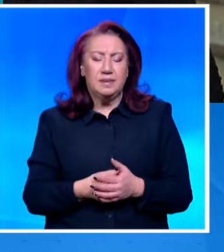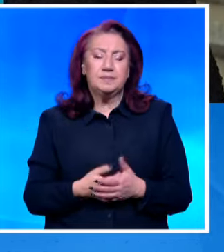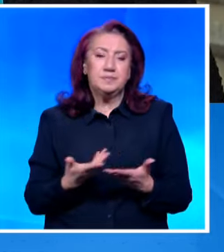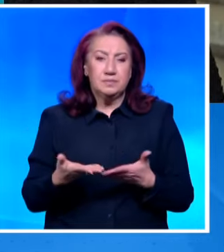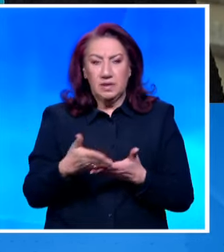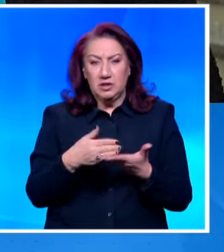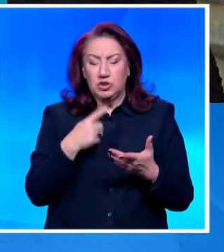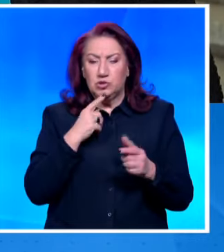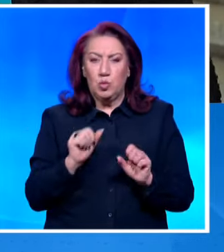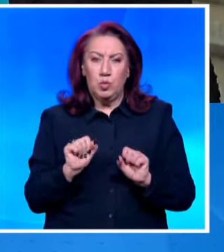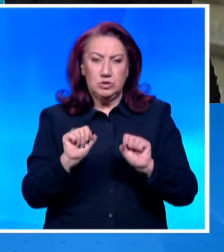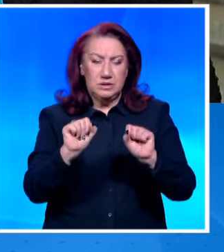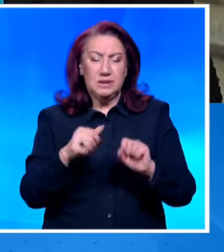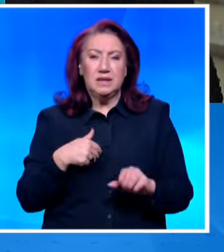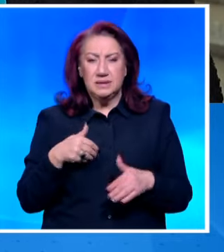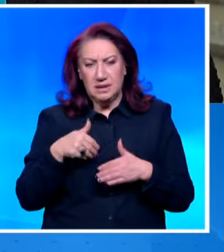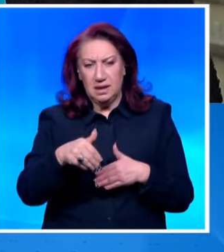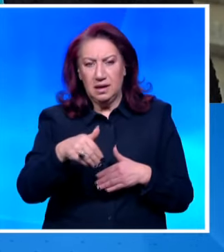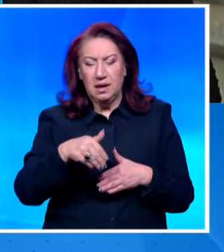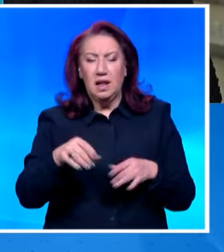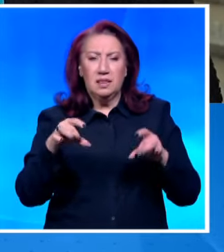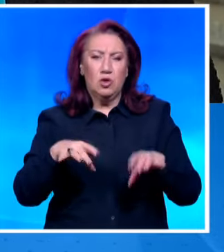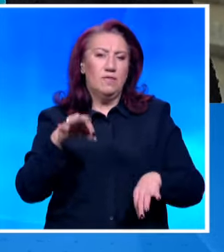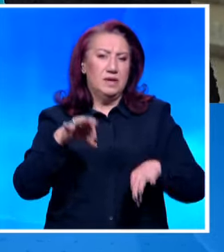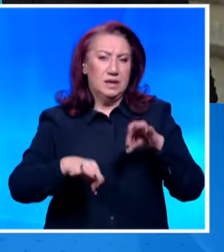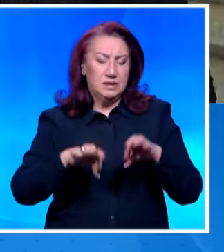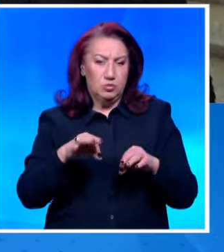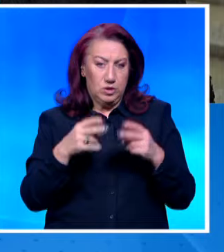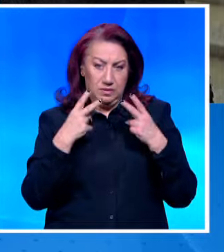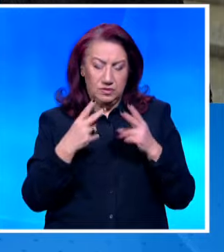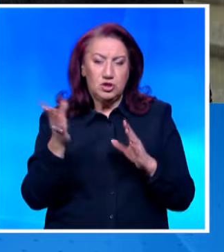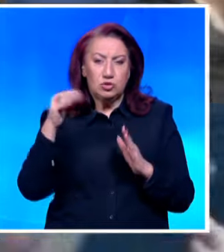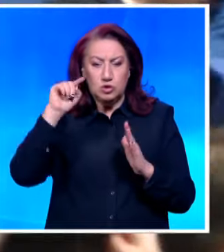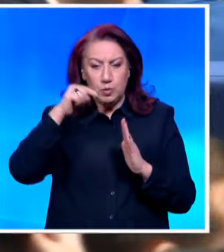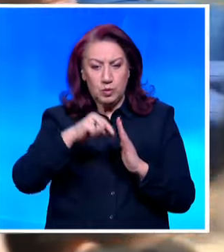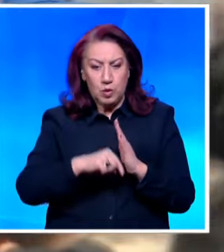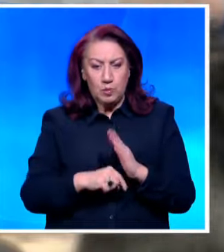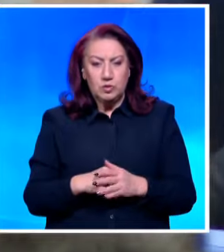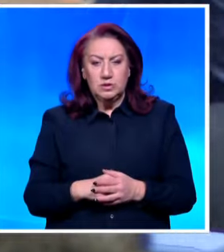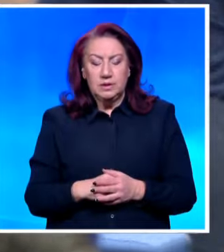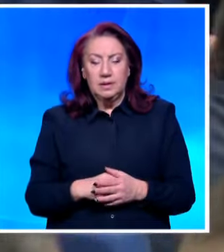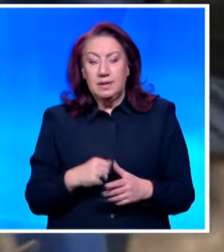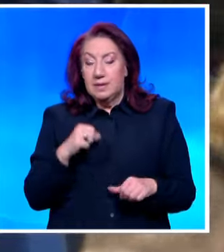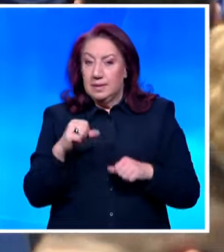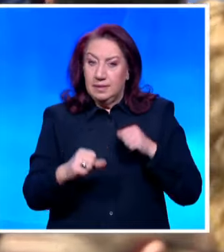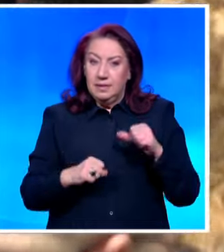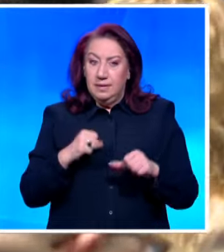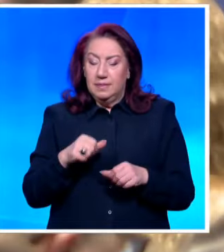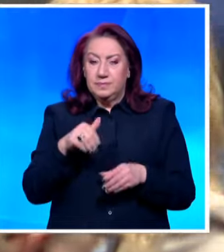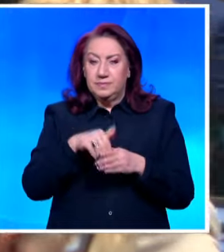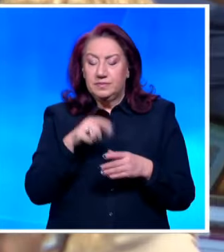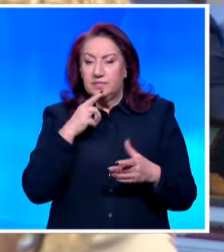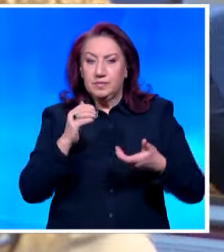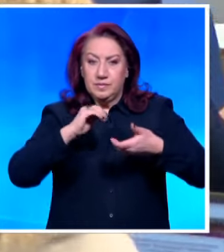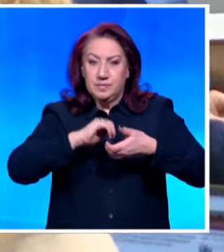опозицията поиска и нови парламентарни избори ето об об общението напрежението в сглобката днес се задълбочи